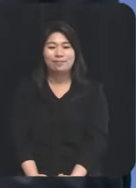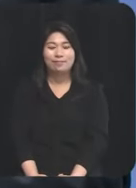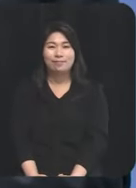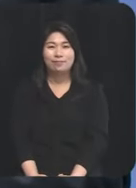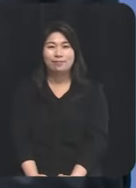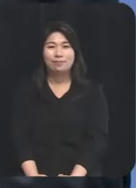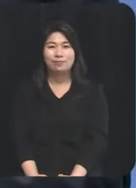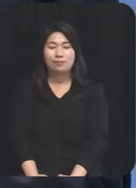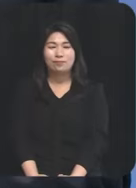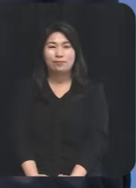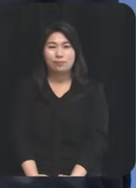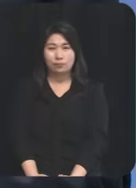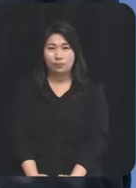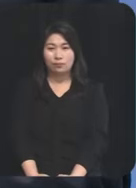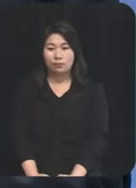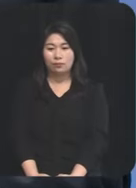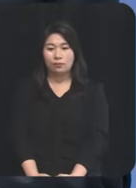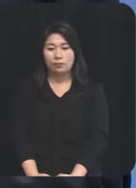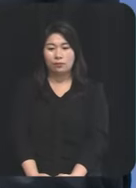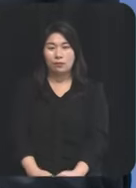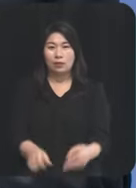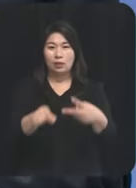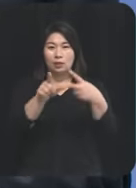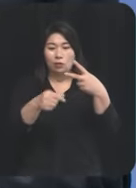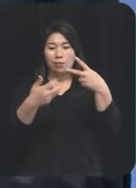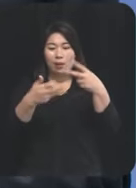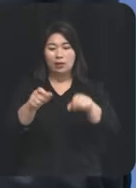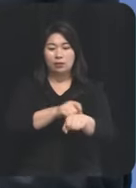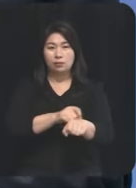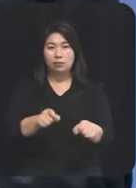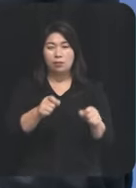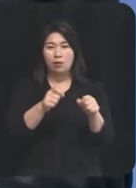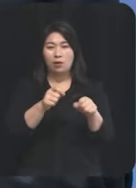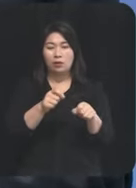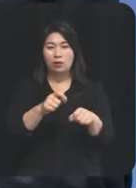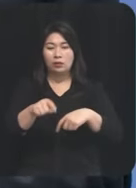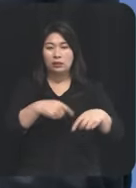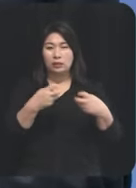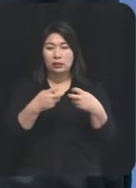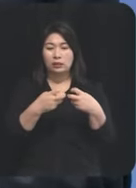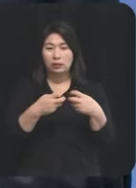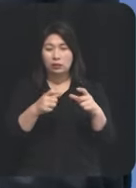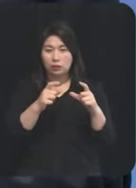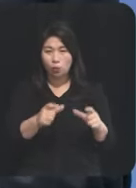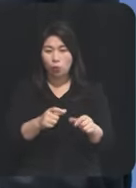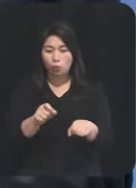그럼 지금 1월 8일 날 통과된 특별자치도법에 따른 주민투표는